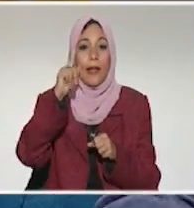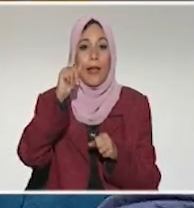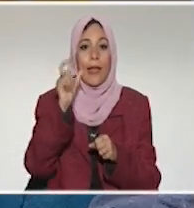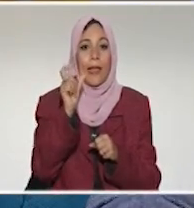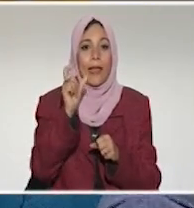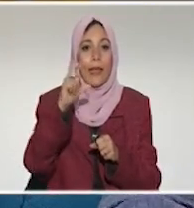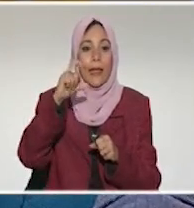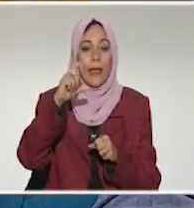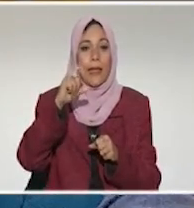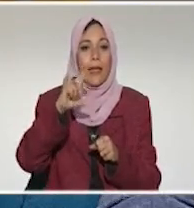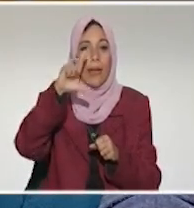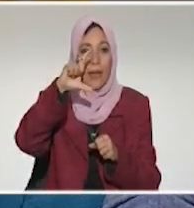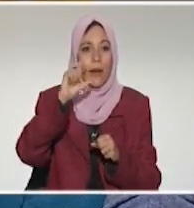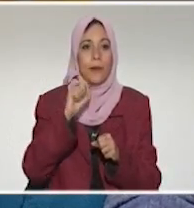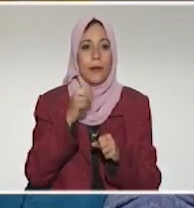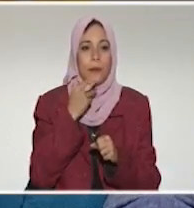عادل امام